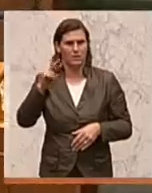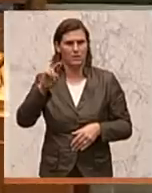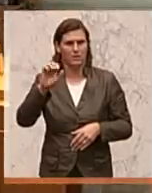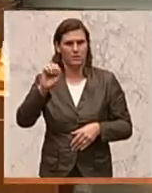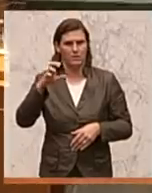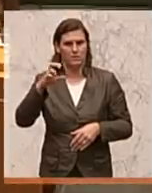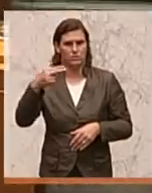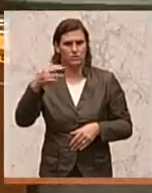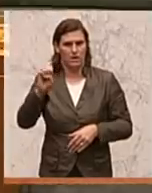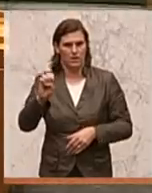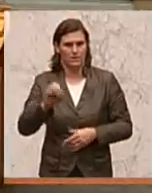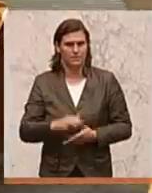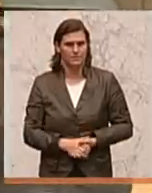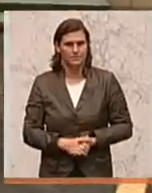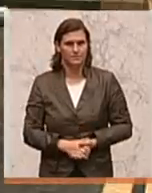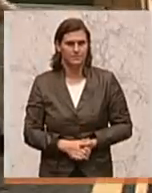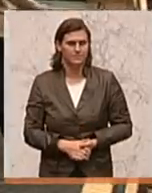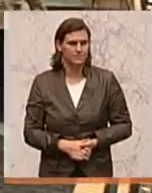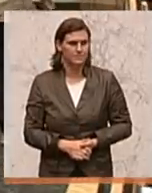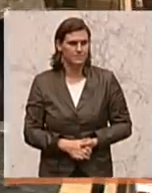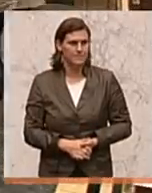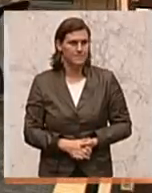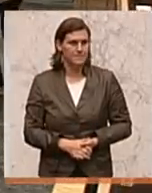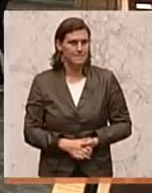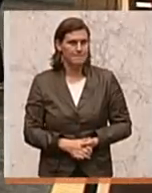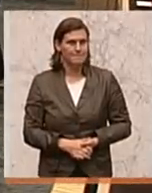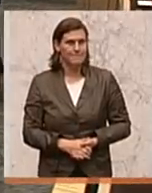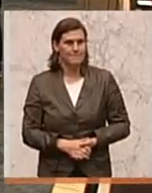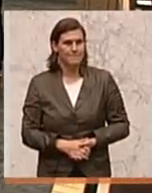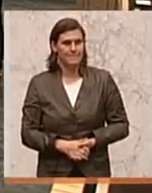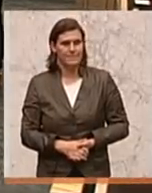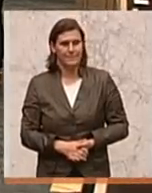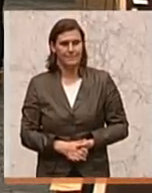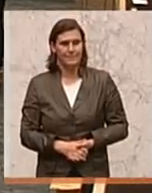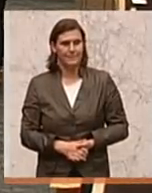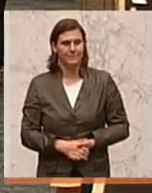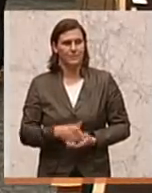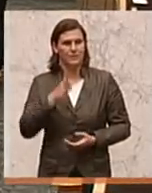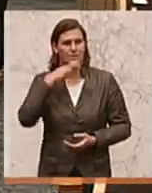Kopf. Das Amt müsse aber grundsätzlich vor politischer Willkür freigehalten werden.